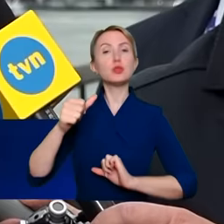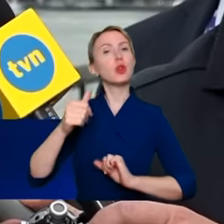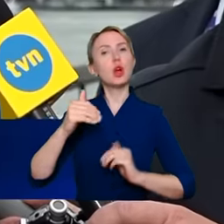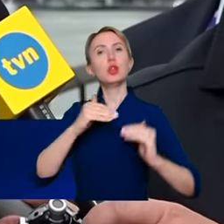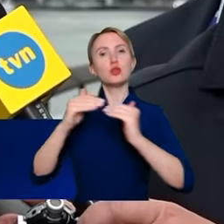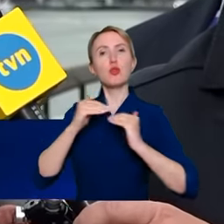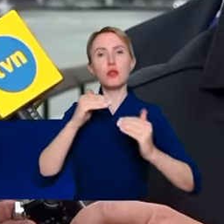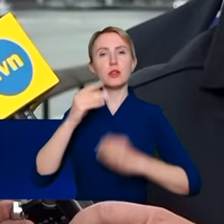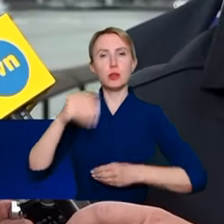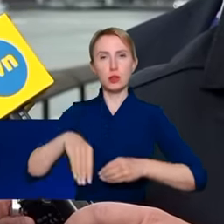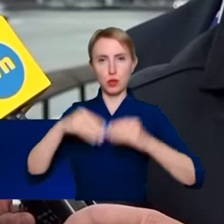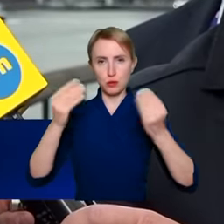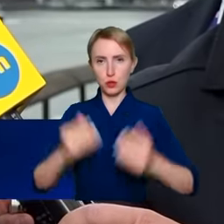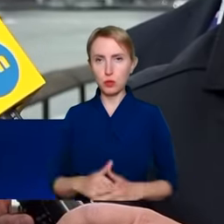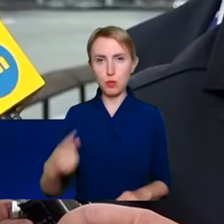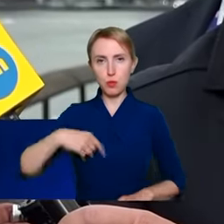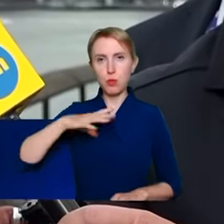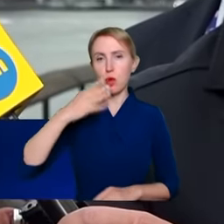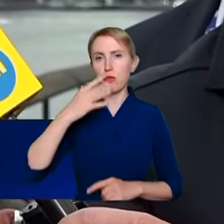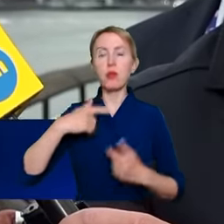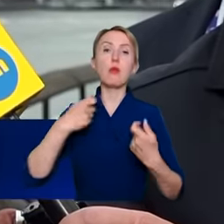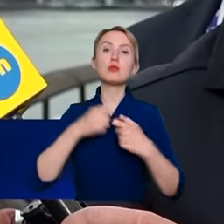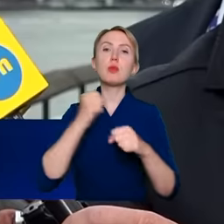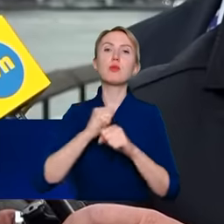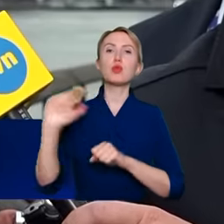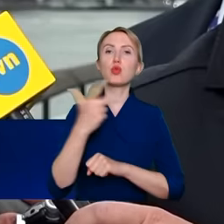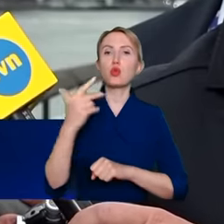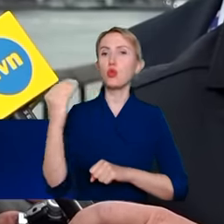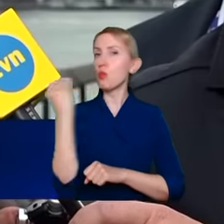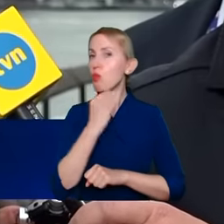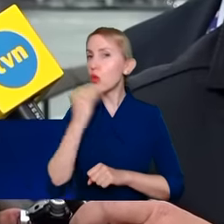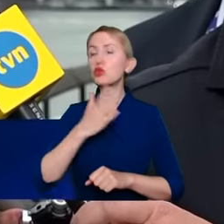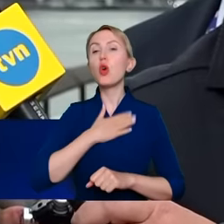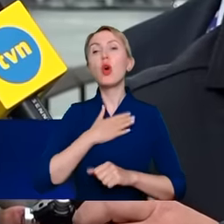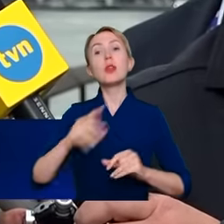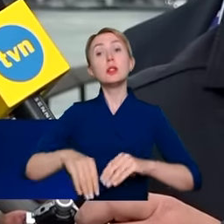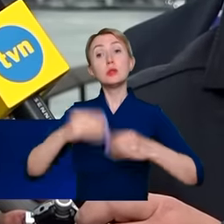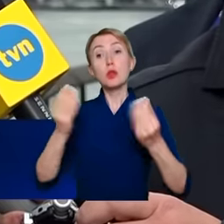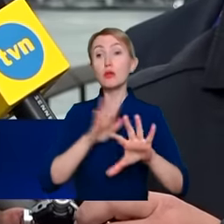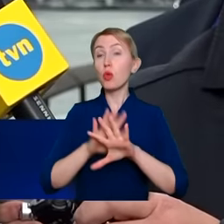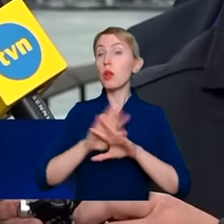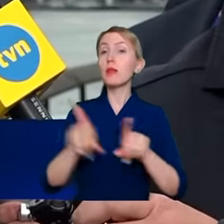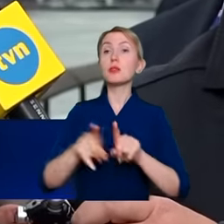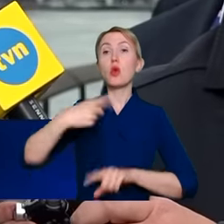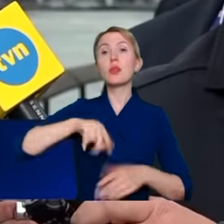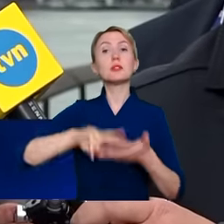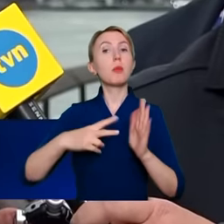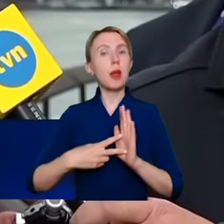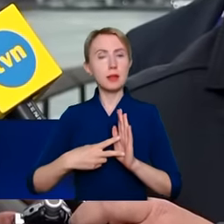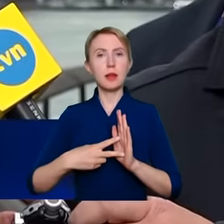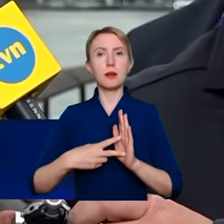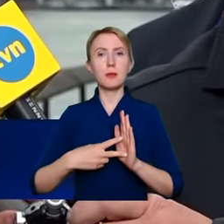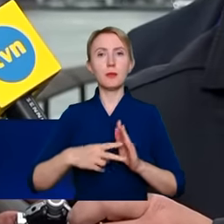rozwoju. Mówiłem o współpracy w ramach Trójmorza, o naszym rozwoju infrastrukturalnym, także o naszych planach, jeżeli chodzi o